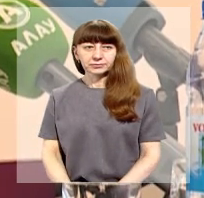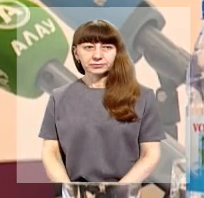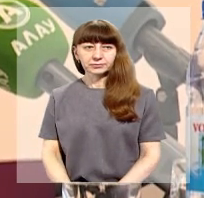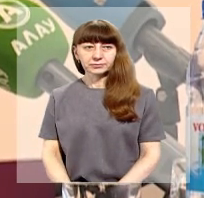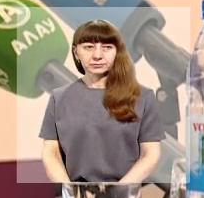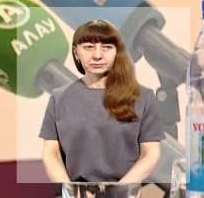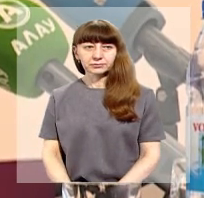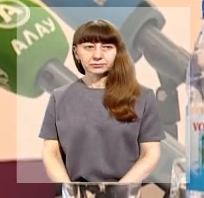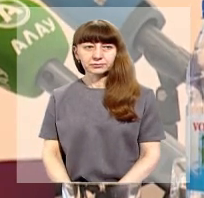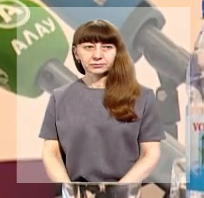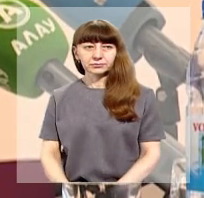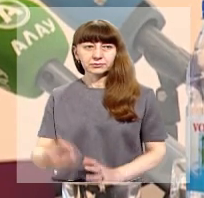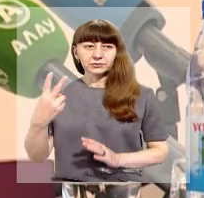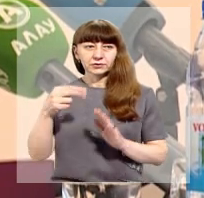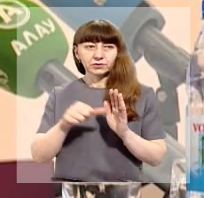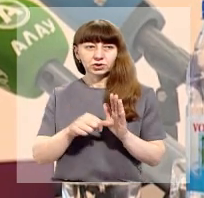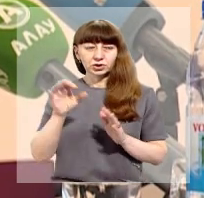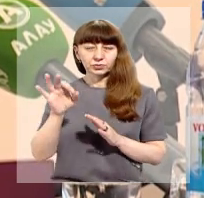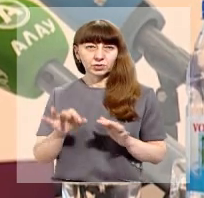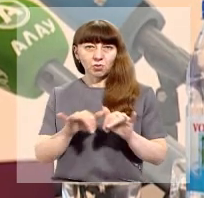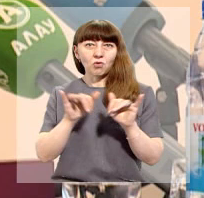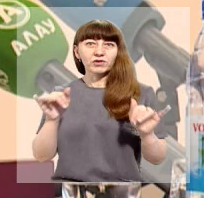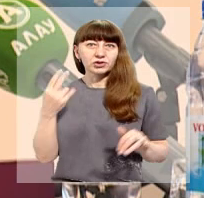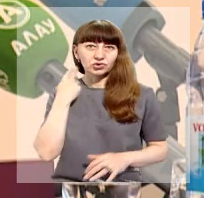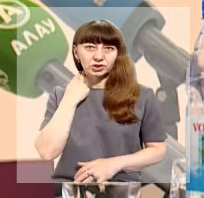памяти. На 26% мы увеличили